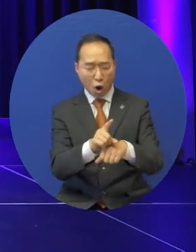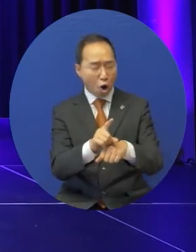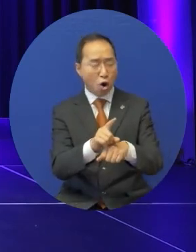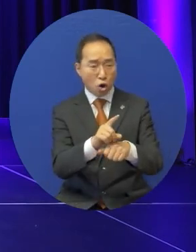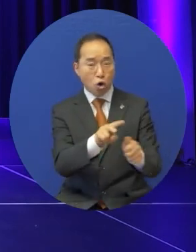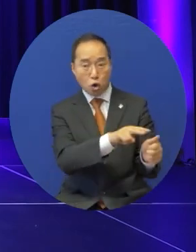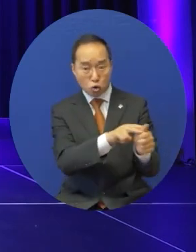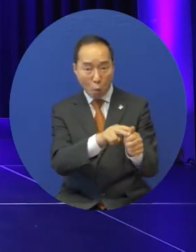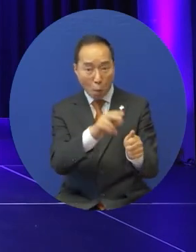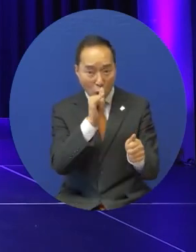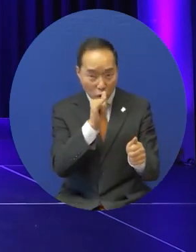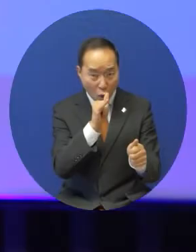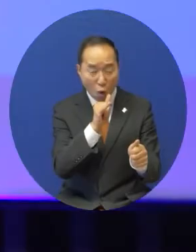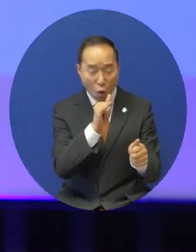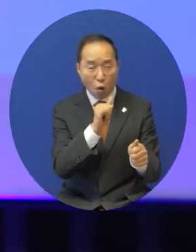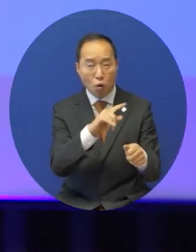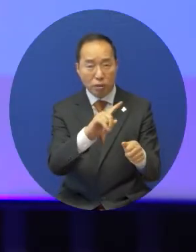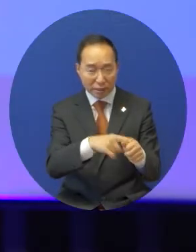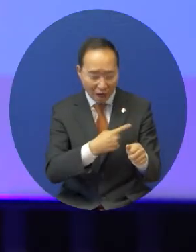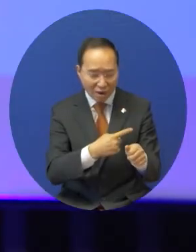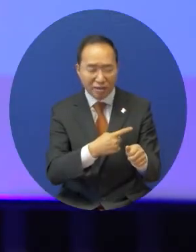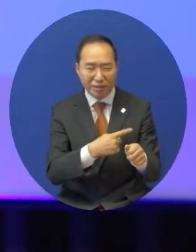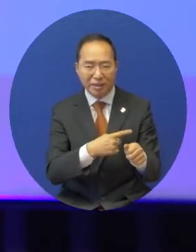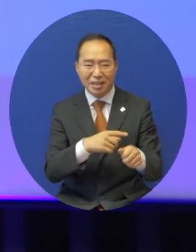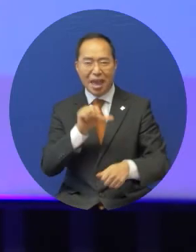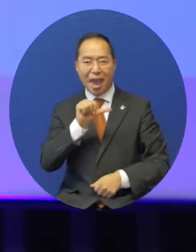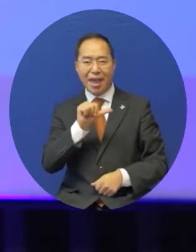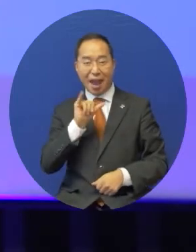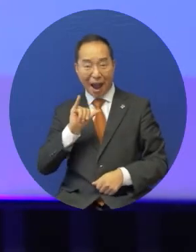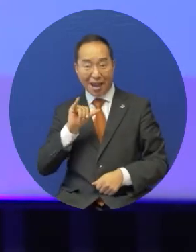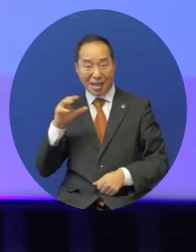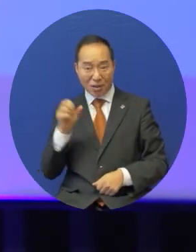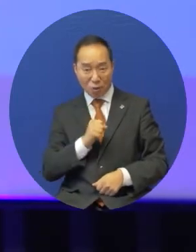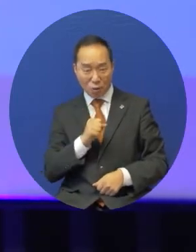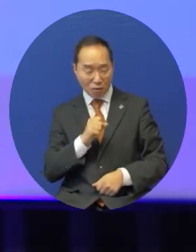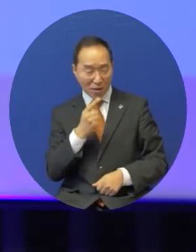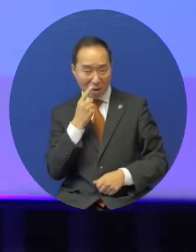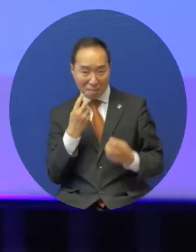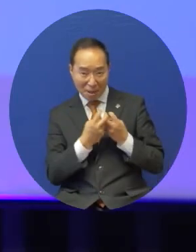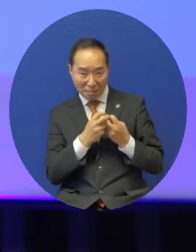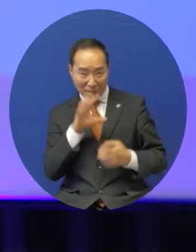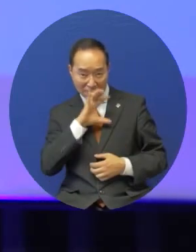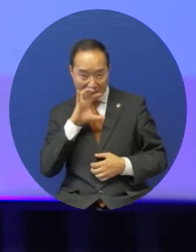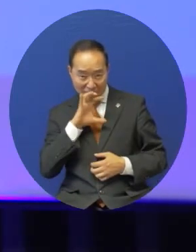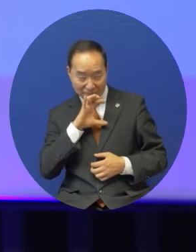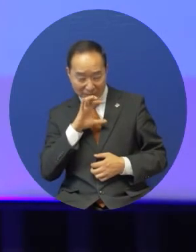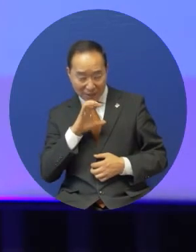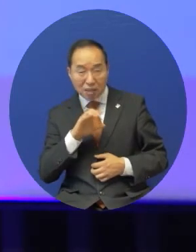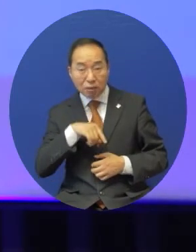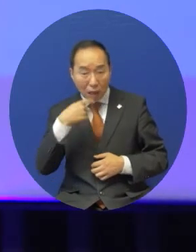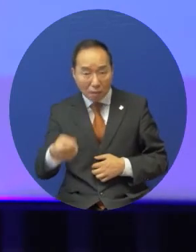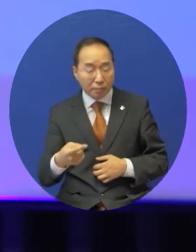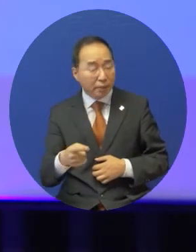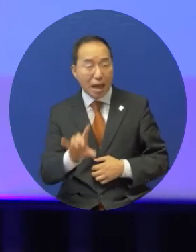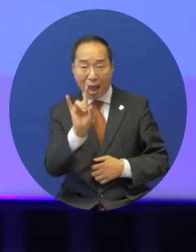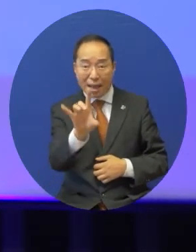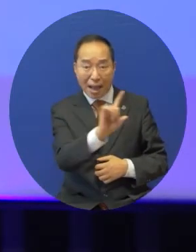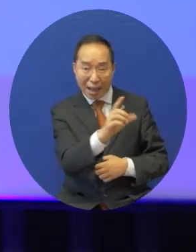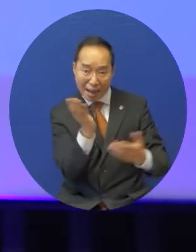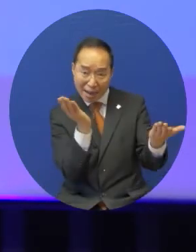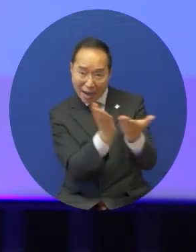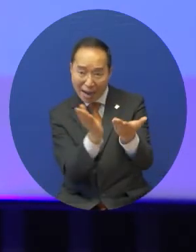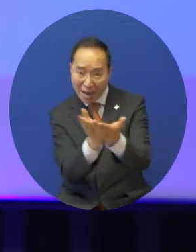특성들, 데이터를 남기고 인공지능으로 학습해서 개인 맞춤형 서비스를 할 수 있는